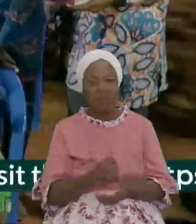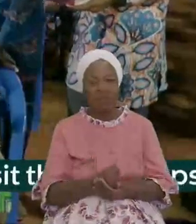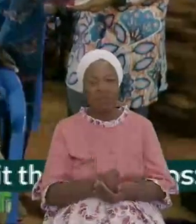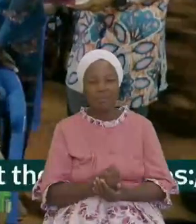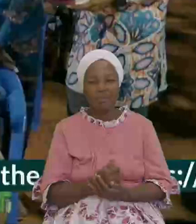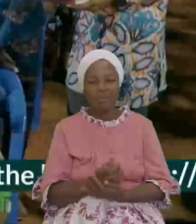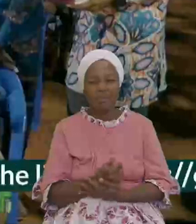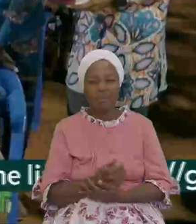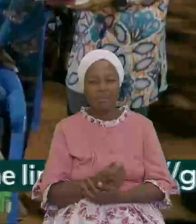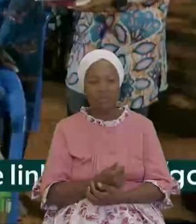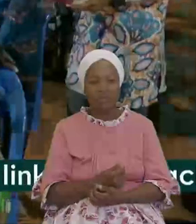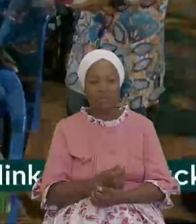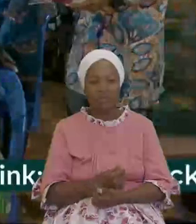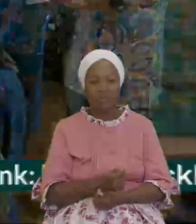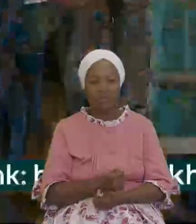Faites-le rapidement.